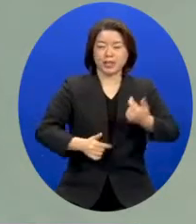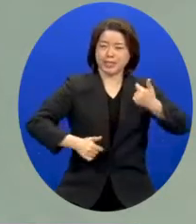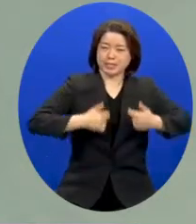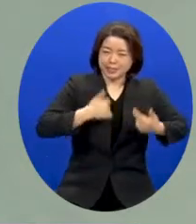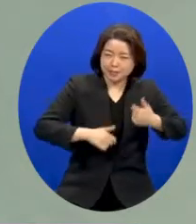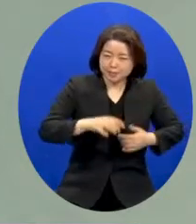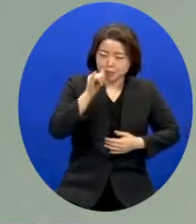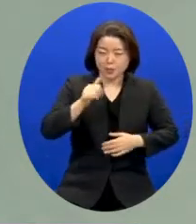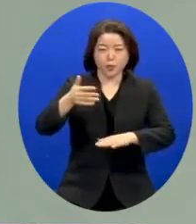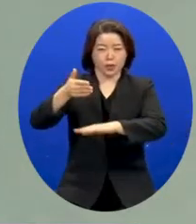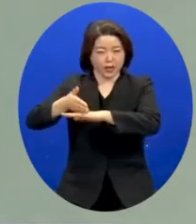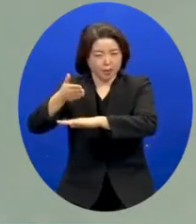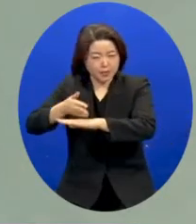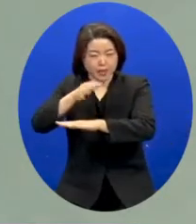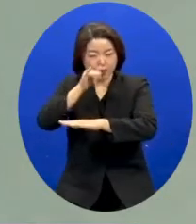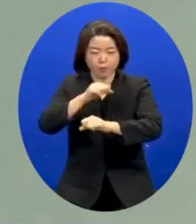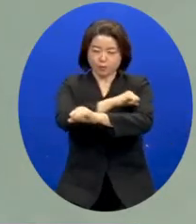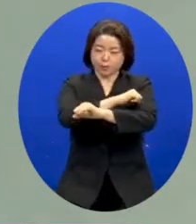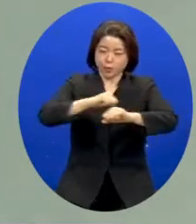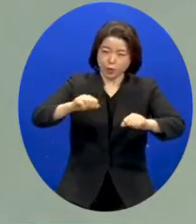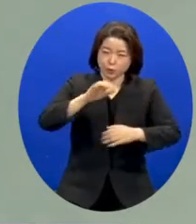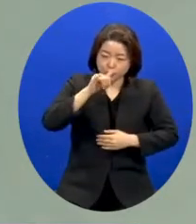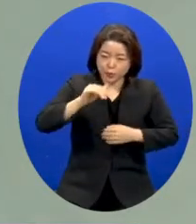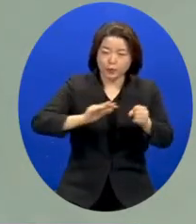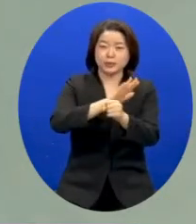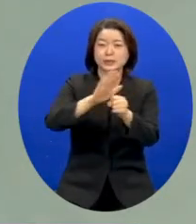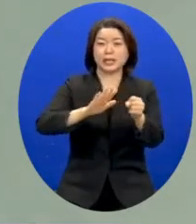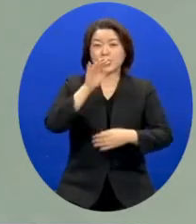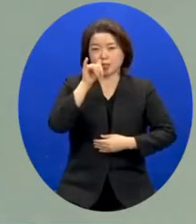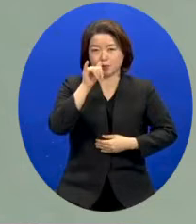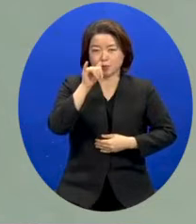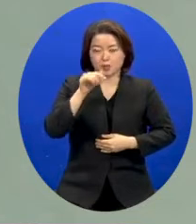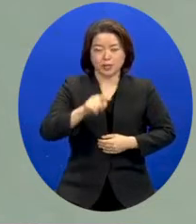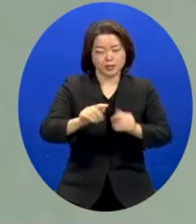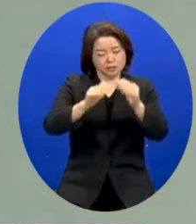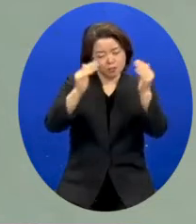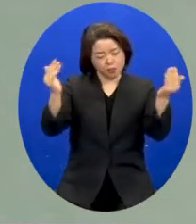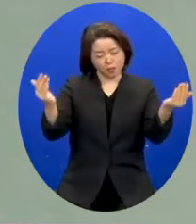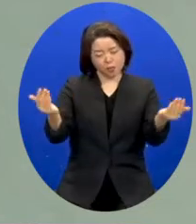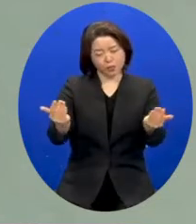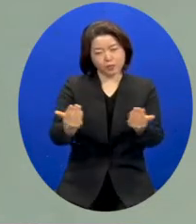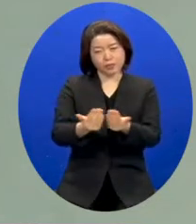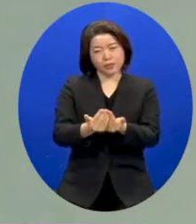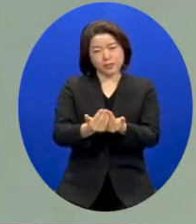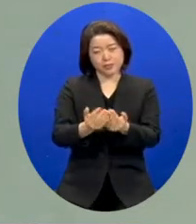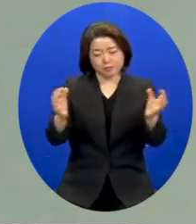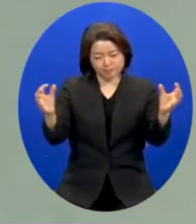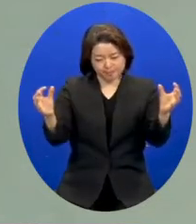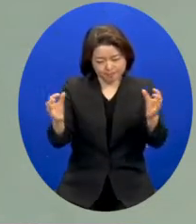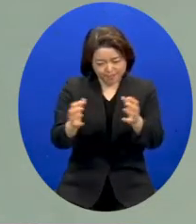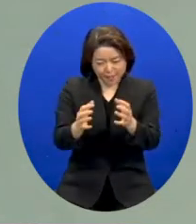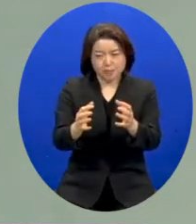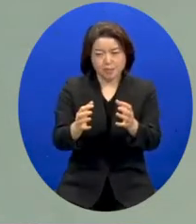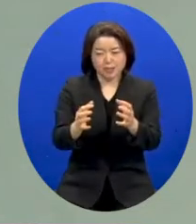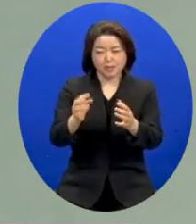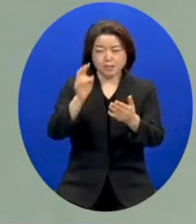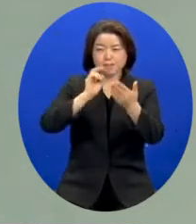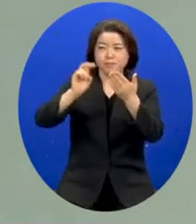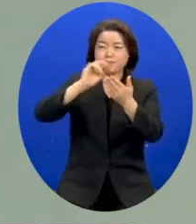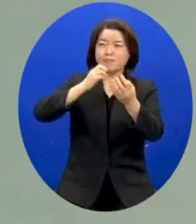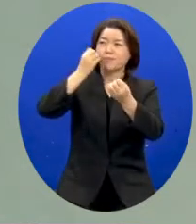있고 감사가 있고 용서가 있고 사랑이 있고 그 모든 것이 다 함께 찬양으로